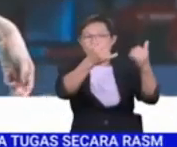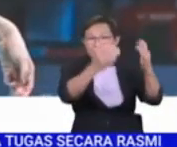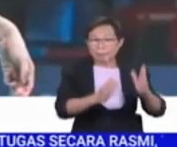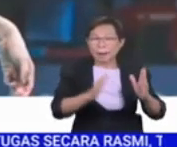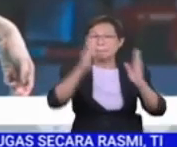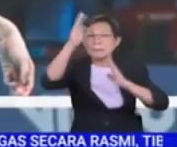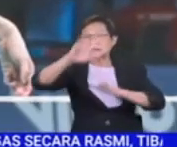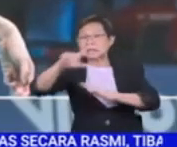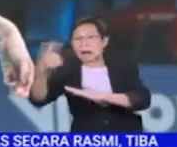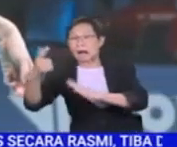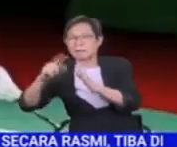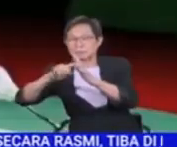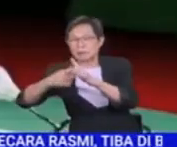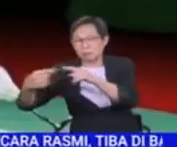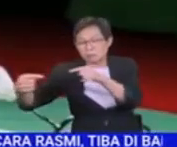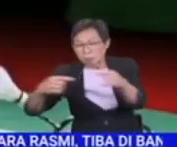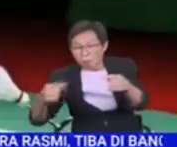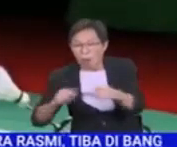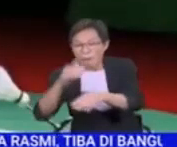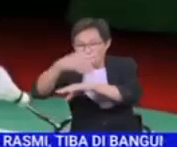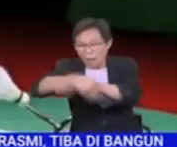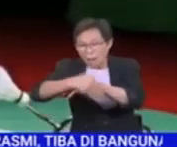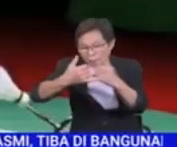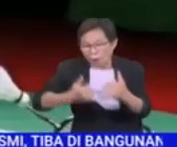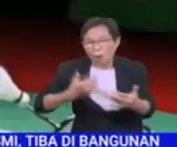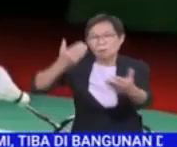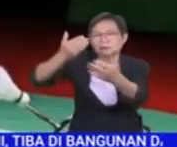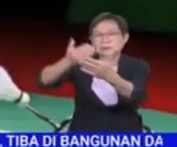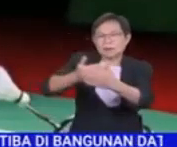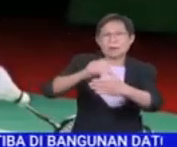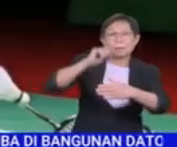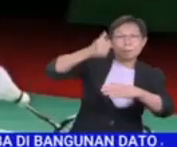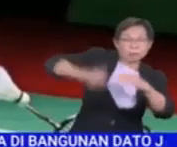pemain Malaysia yang lain akan memulakan aksi masing-masing malam ini sehingga awal pagi esok.